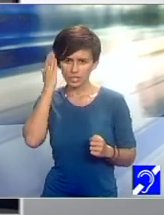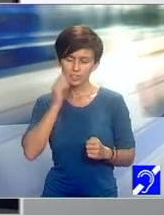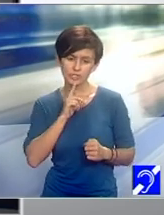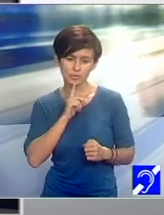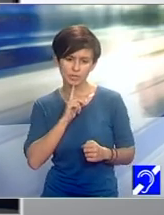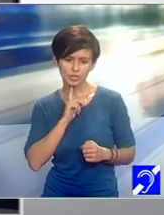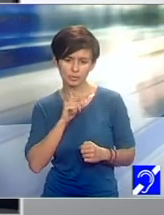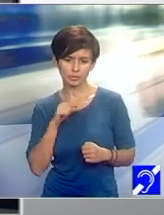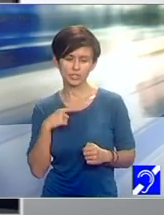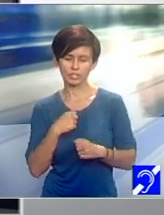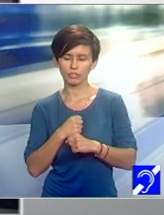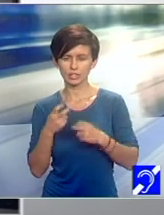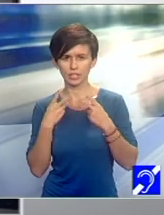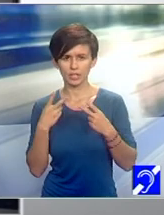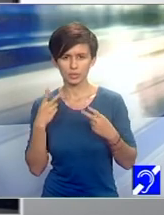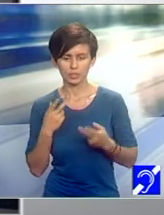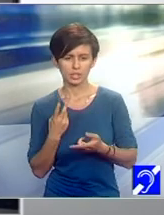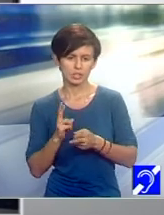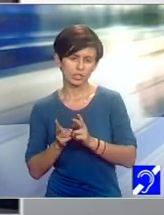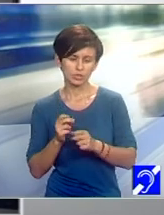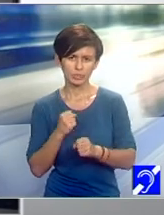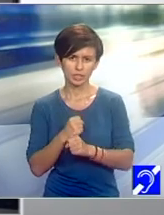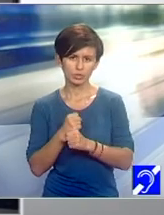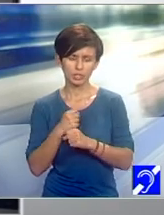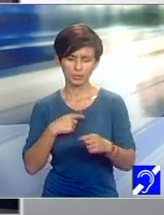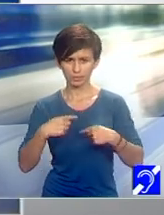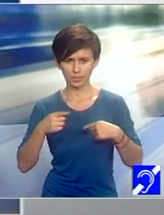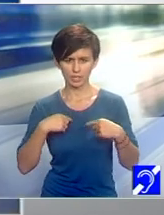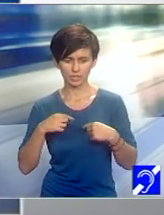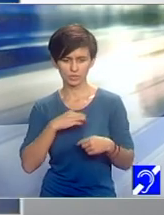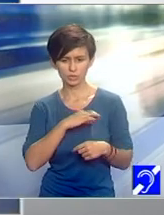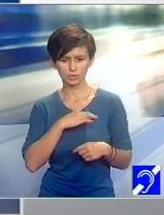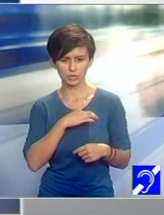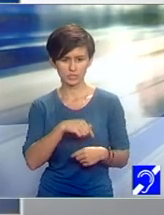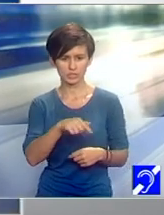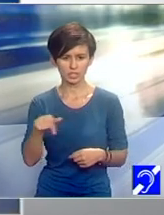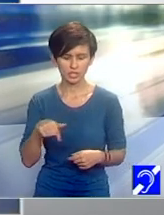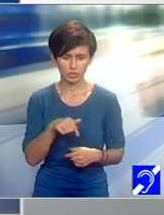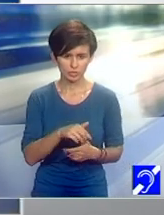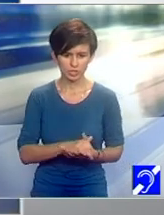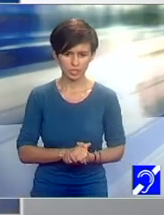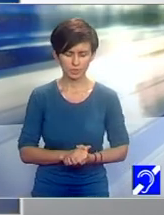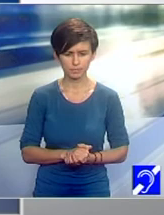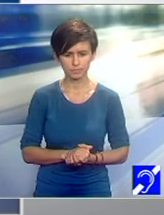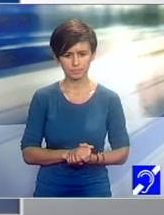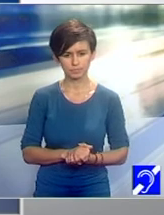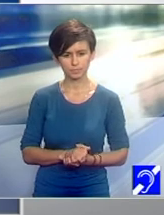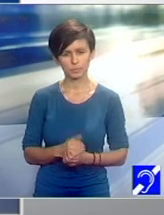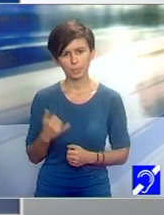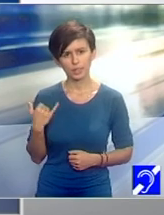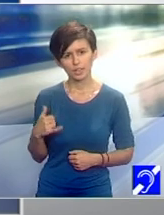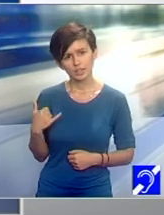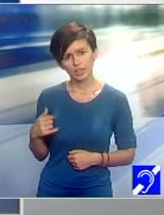cum predăm și lucrăm noi interactiv cu studenții noștri. Și ca să ajungem înapoi la Cluj, da, și mai concret, astăzi după ceremonia